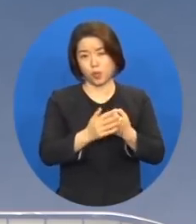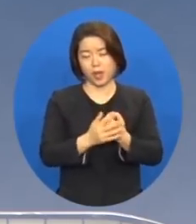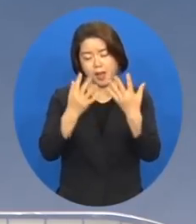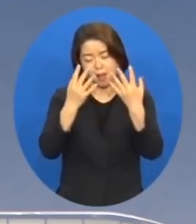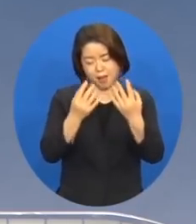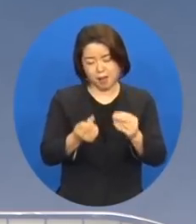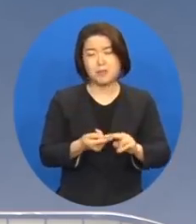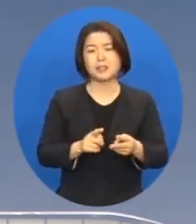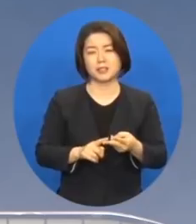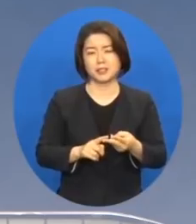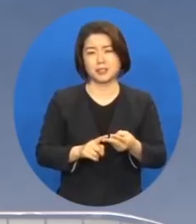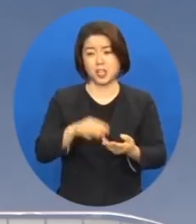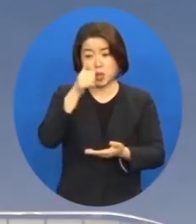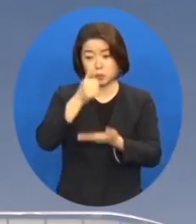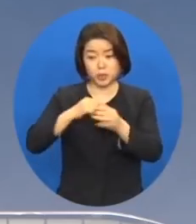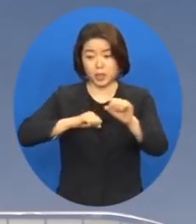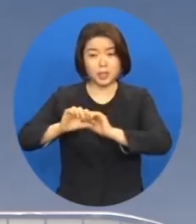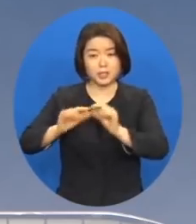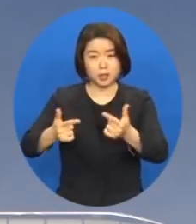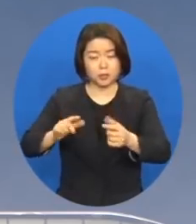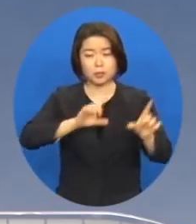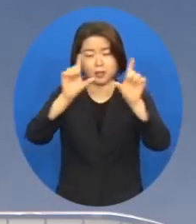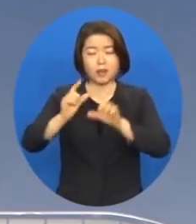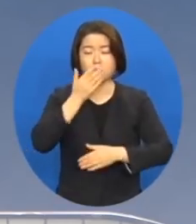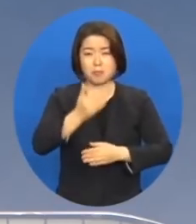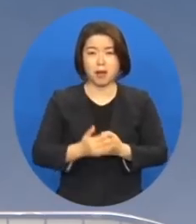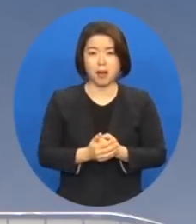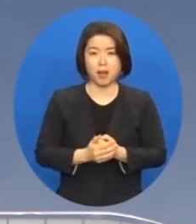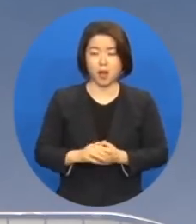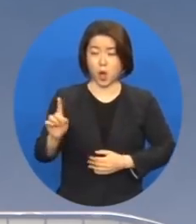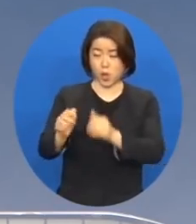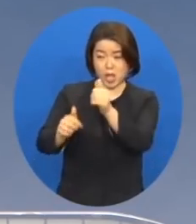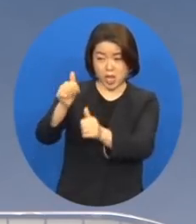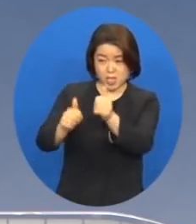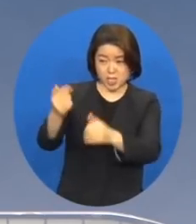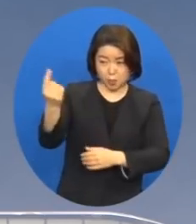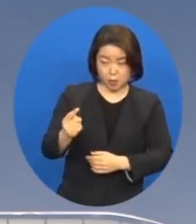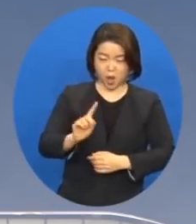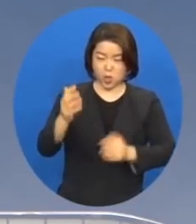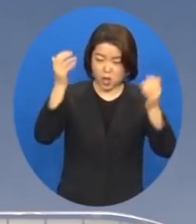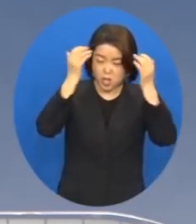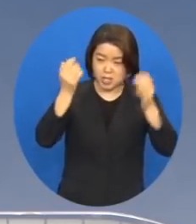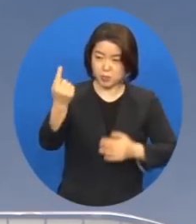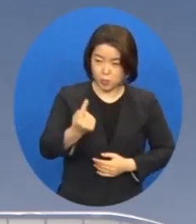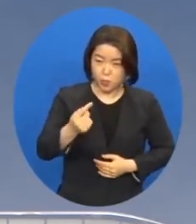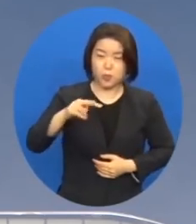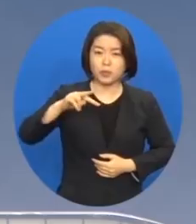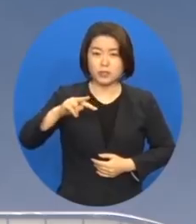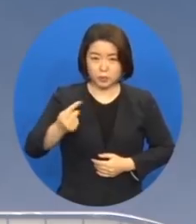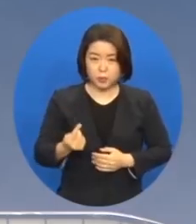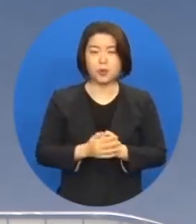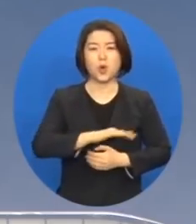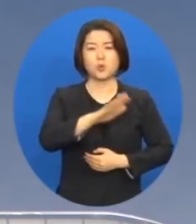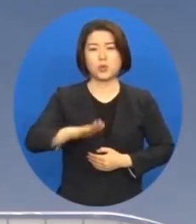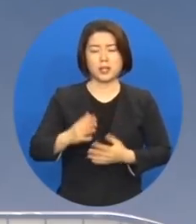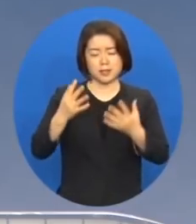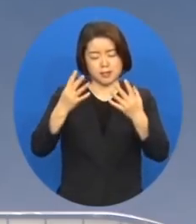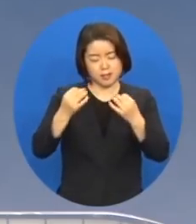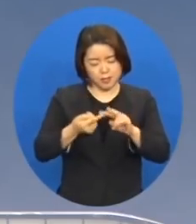얼마든지 죄 안 짓고 살 수 있어요. 어떤 시험이 오나 어떤 시련이 오나 얼마든지 우리는 이길 수 있어요.